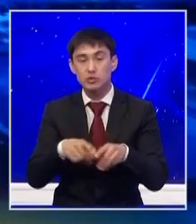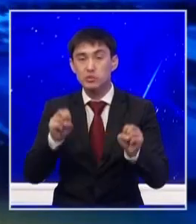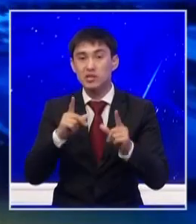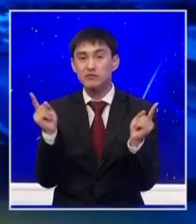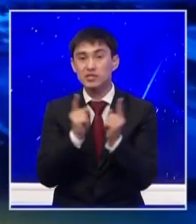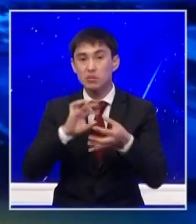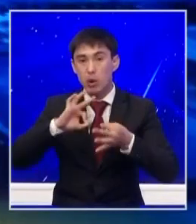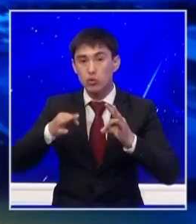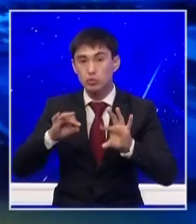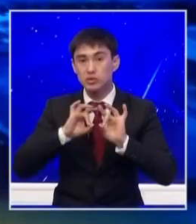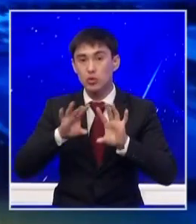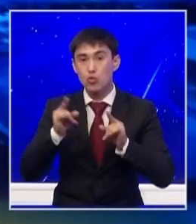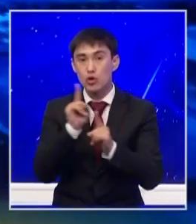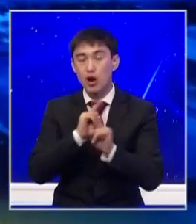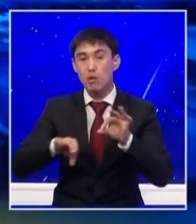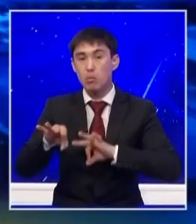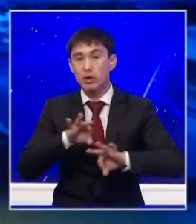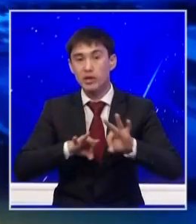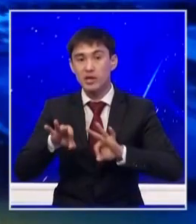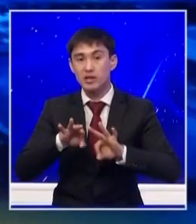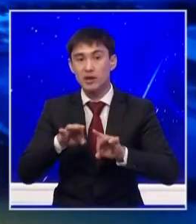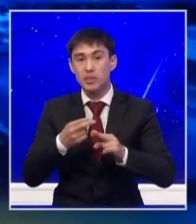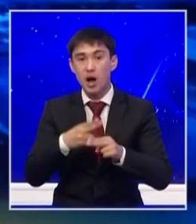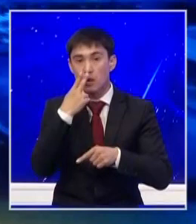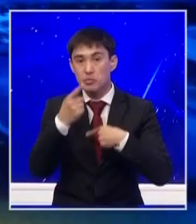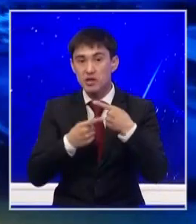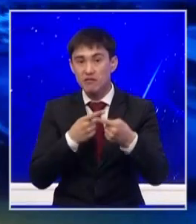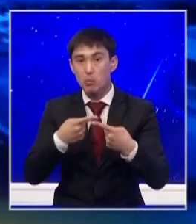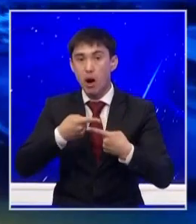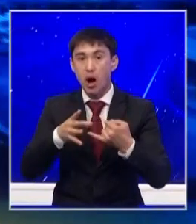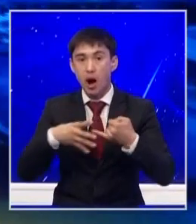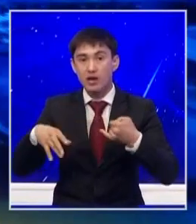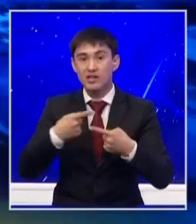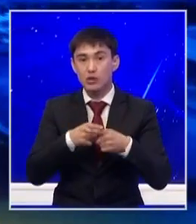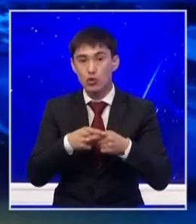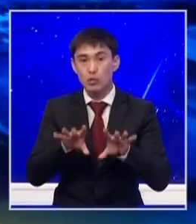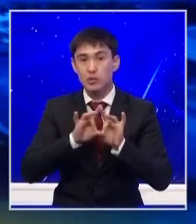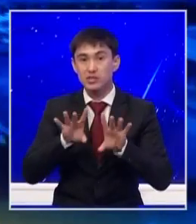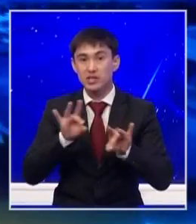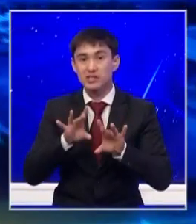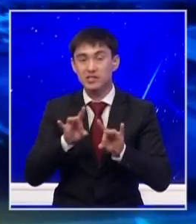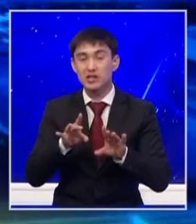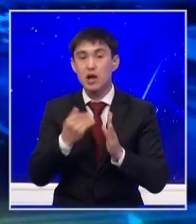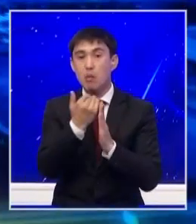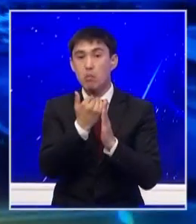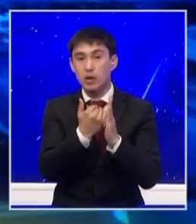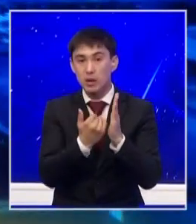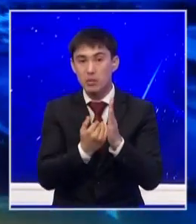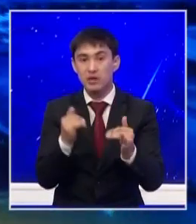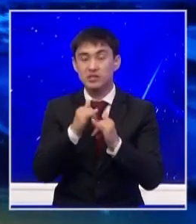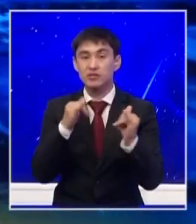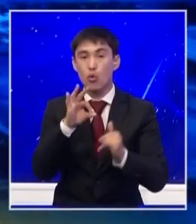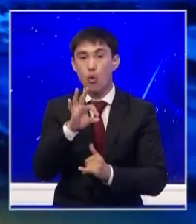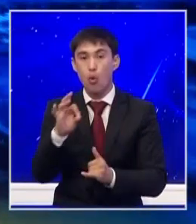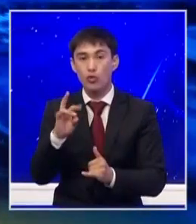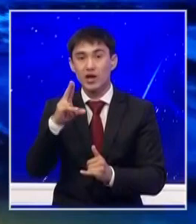встрече подробностями итогами уникального проекта по климатически адаптированным агротехнологиям поделились представители программы